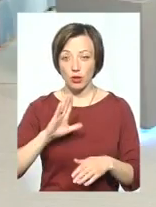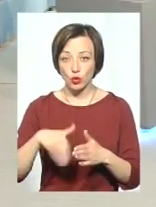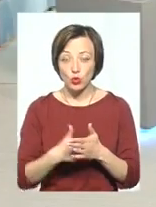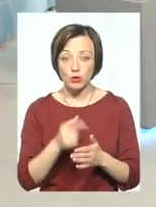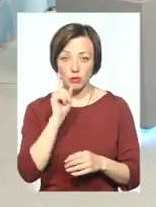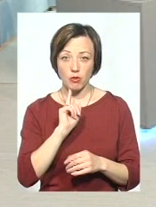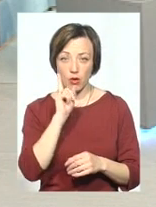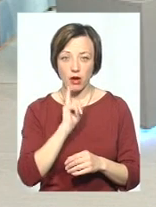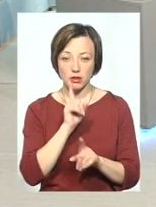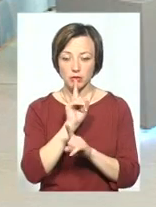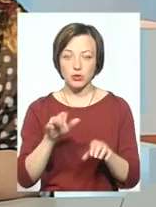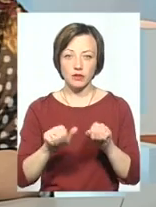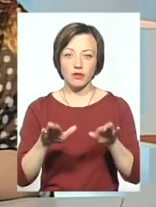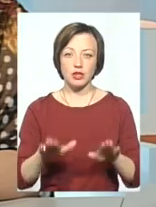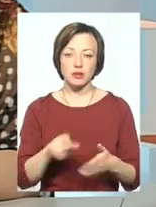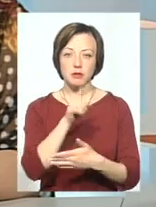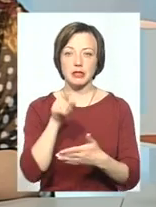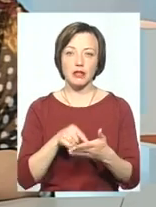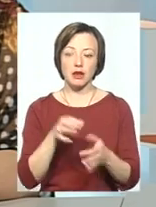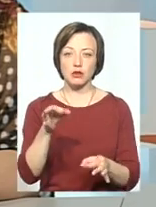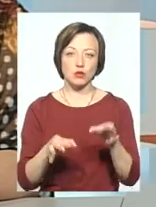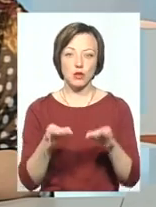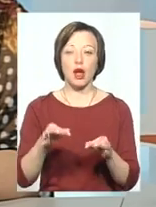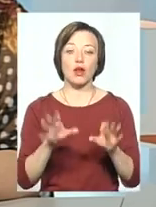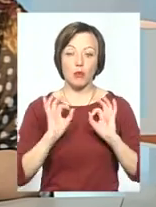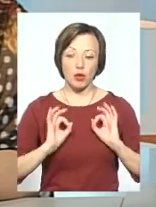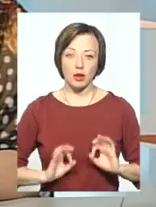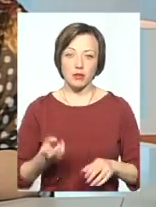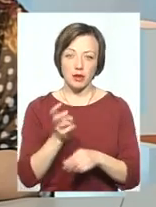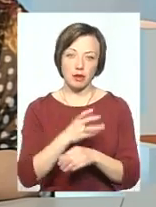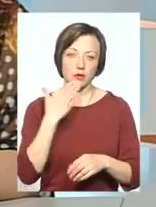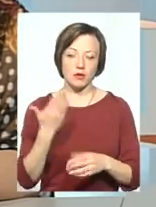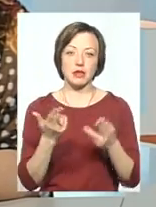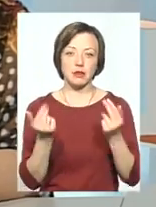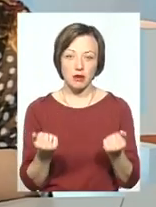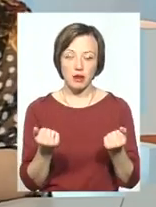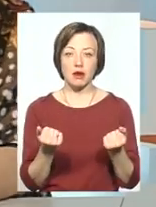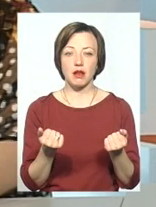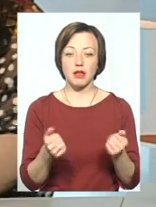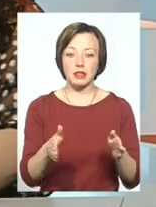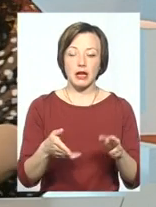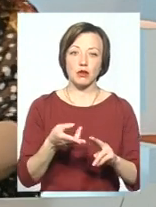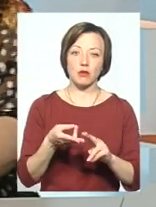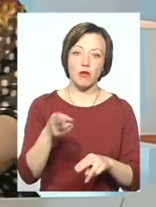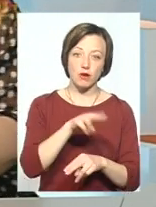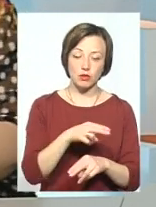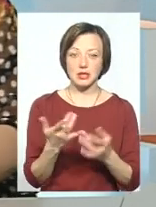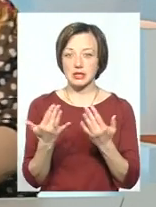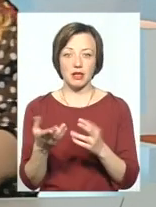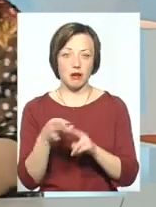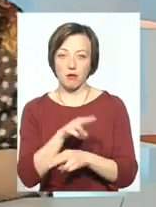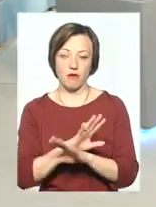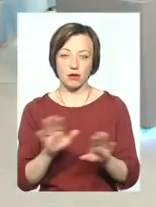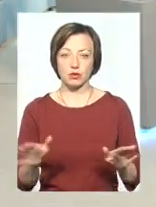поки от не буде от вирішення от питання в суті. А то тоді прокуратура прийде, прозвітує. Да, стількито ділянок повернулось, а стільки-то ми не змогли